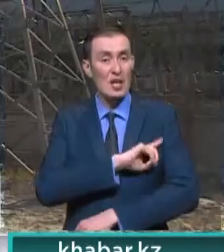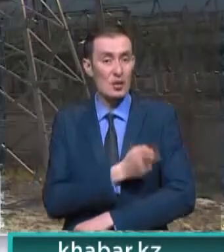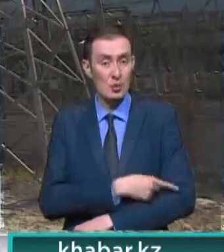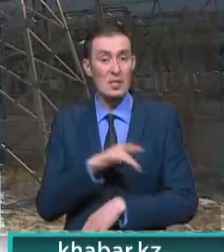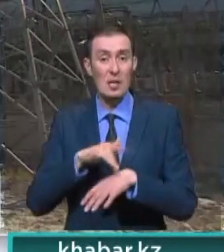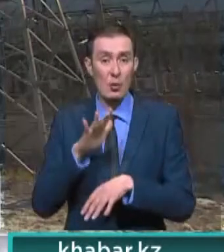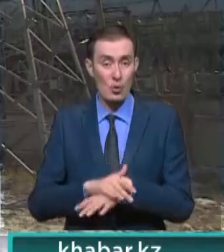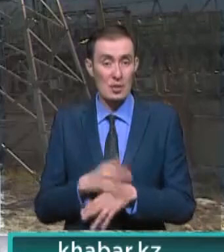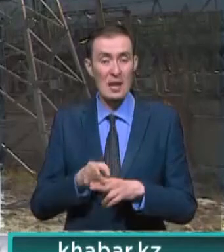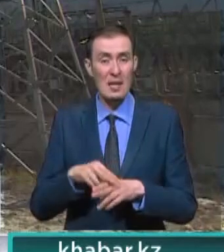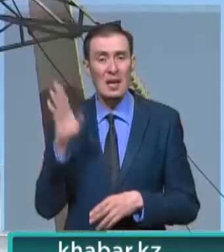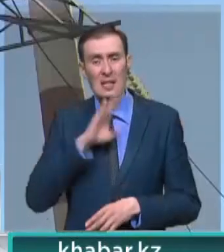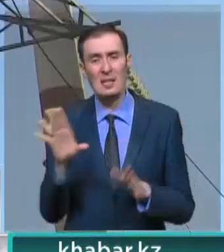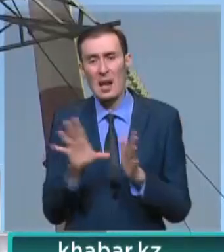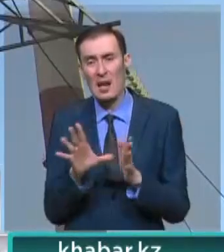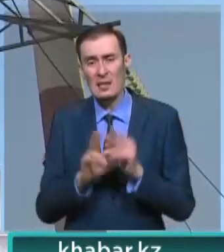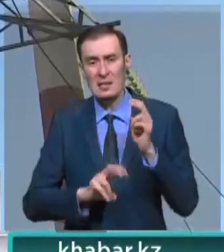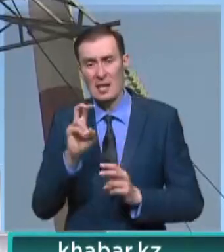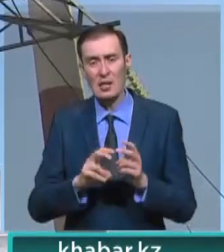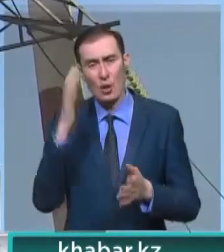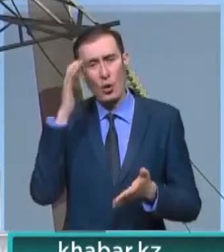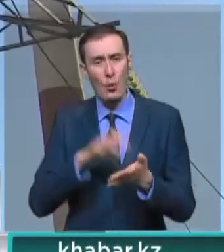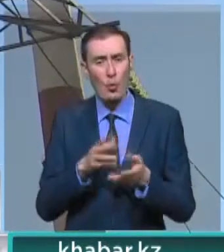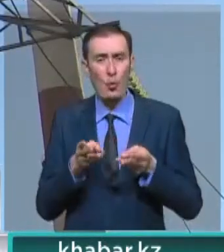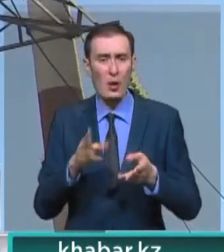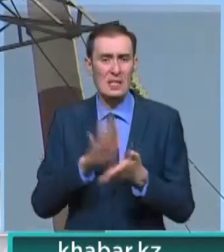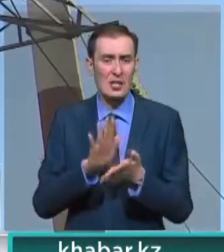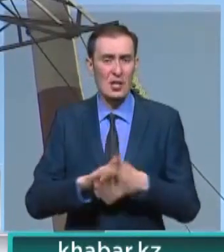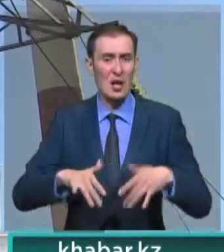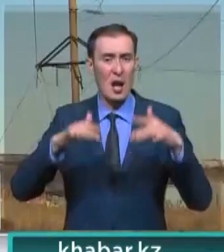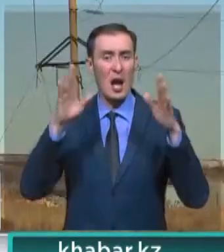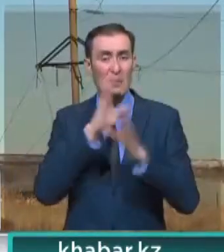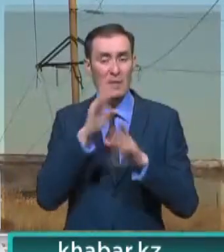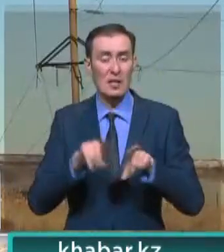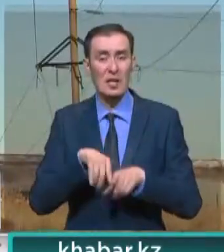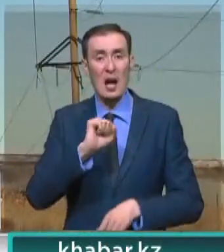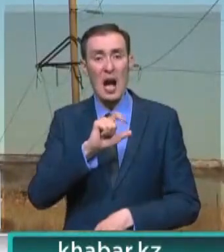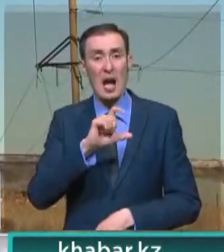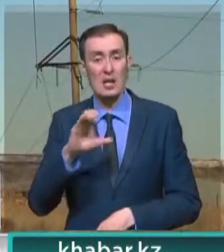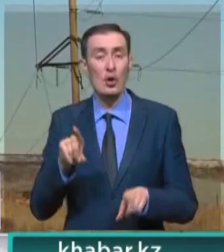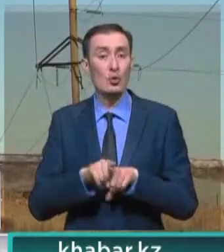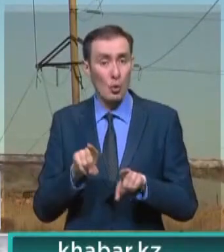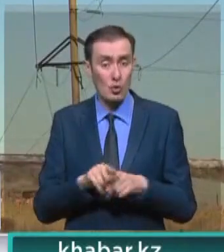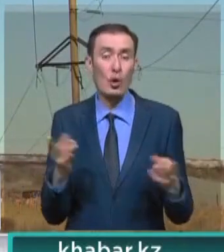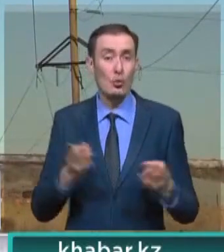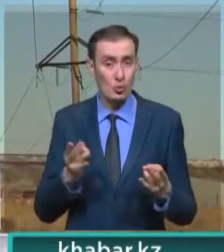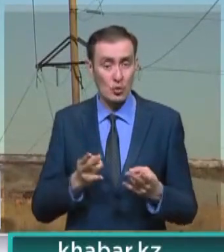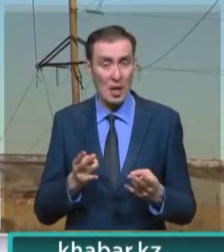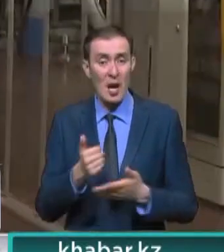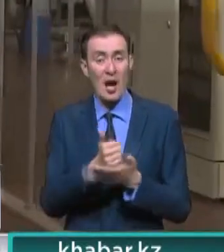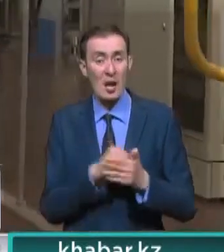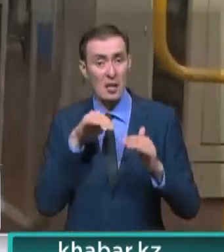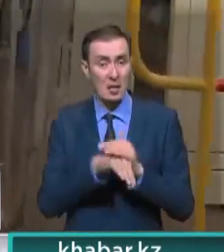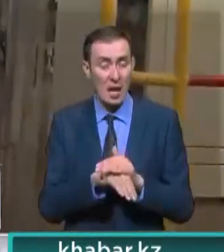конечны. Это касается гидроэлектростанций, угольных ТЭЦ, загрязняющих к тому же атмосферу, и АЭС, отходы которой тоже нужно где-то